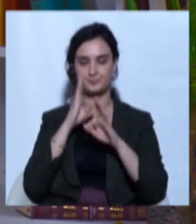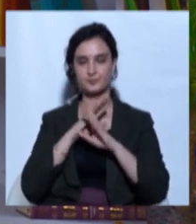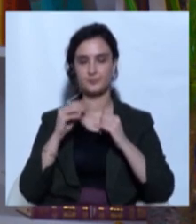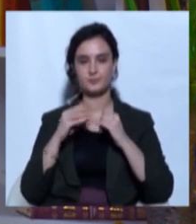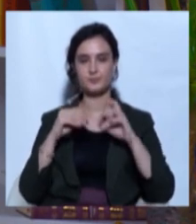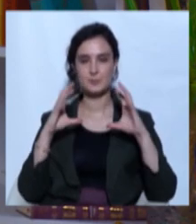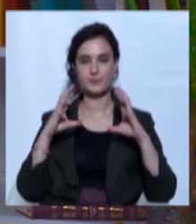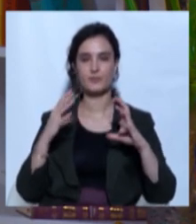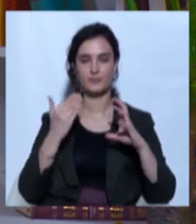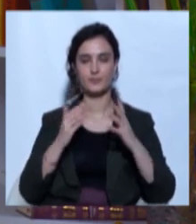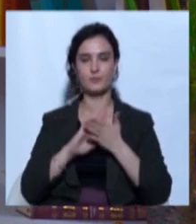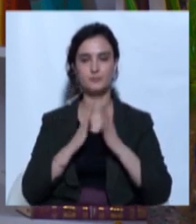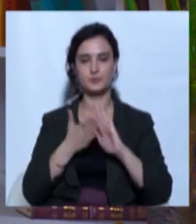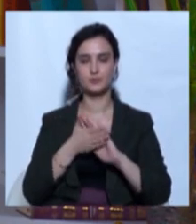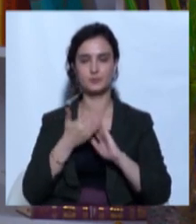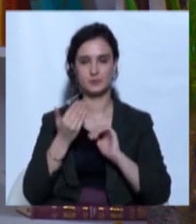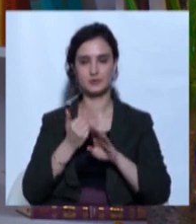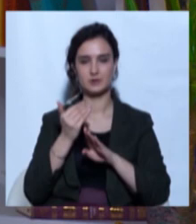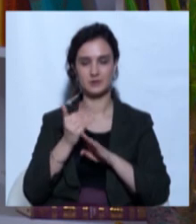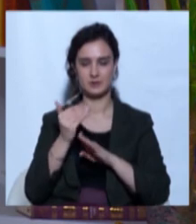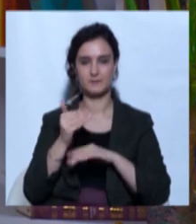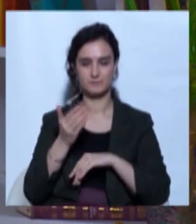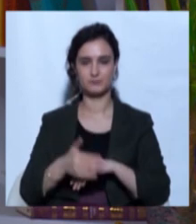პლანეტის ეკოლოგიური მდგომარეობა